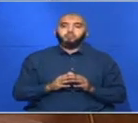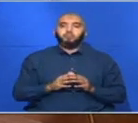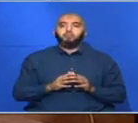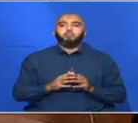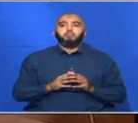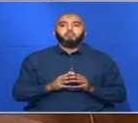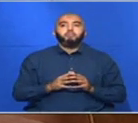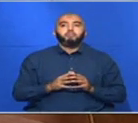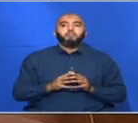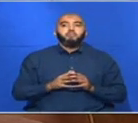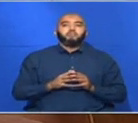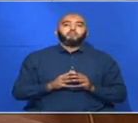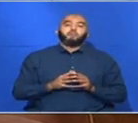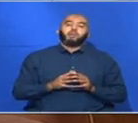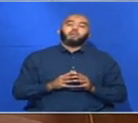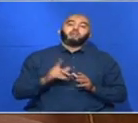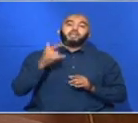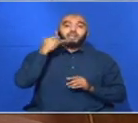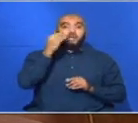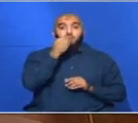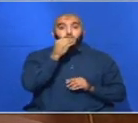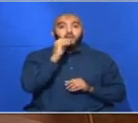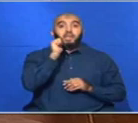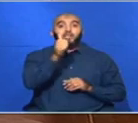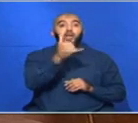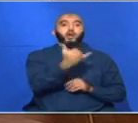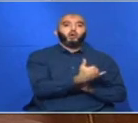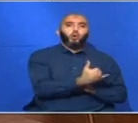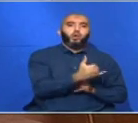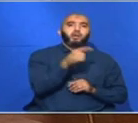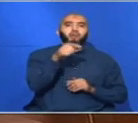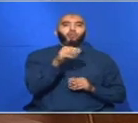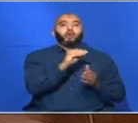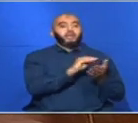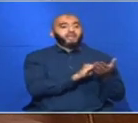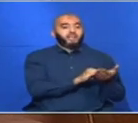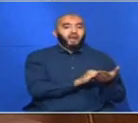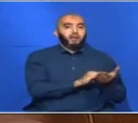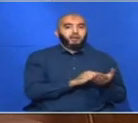رمضان تصدق عن كل يوم بمد من الطعام